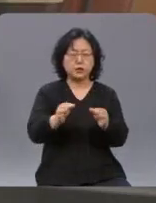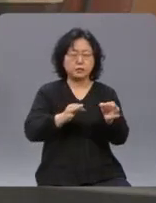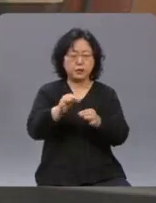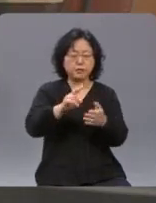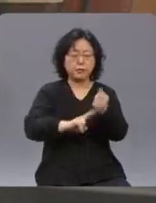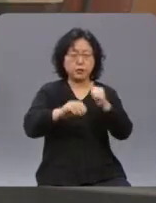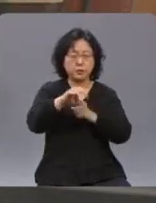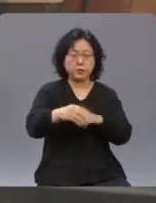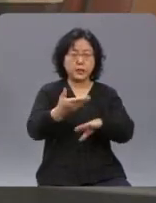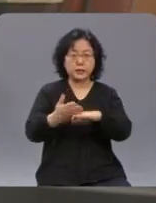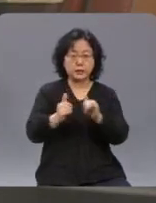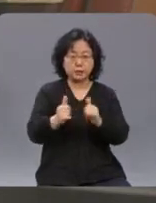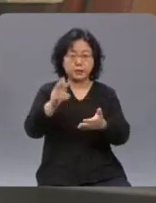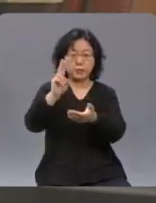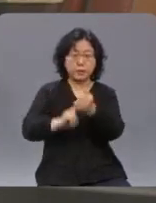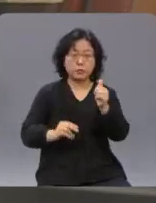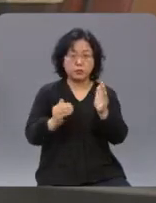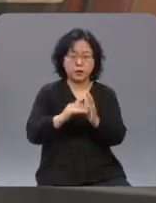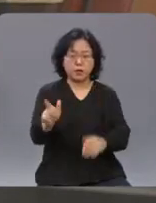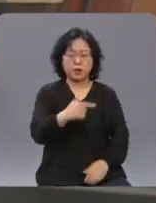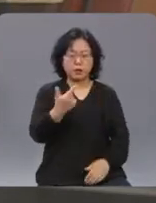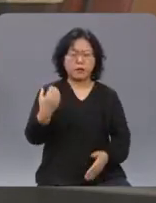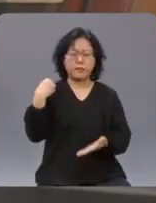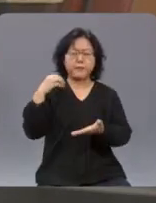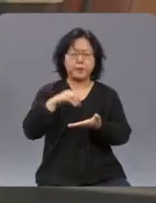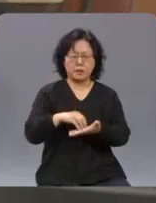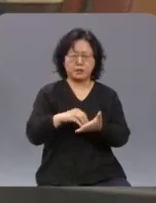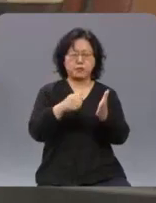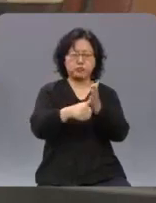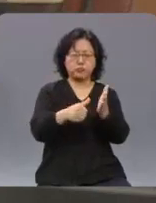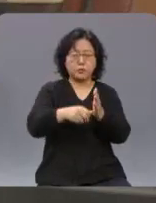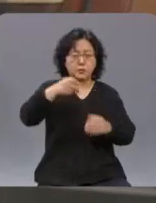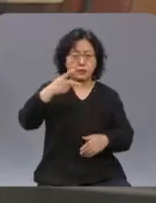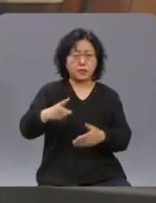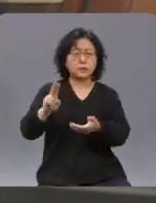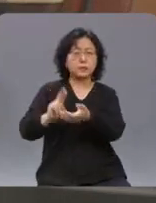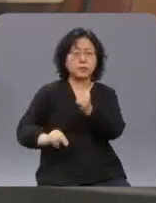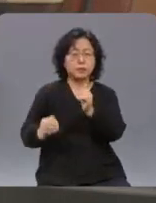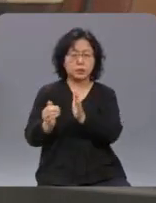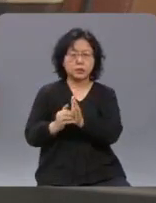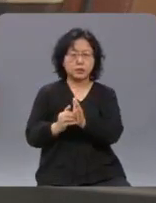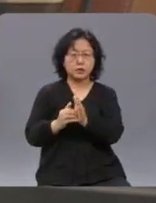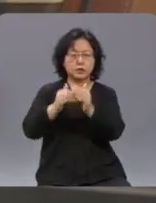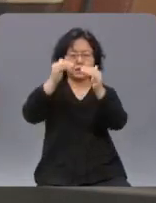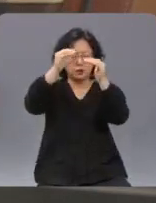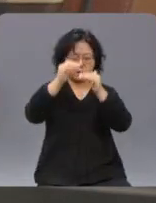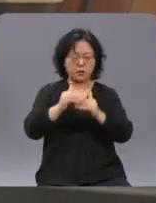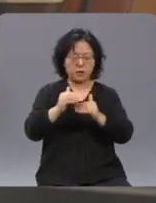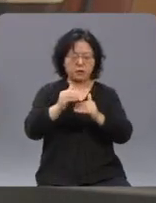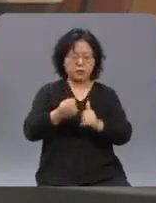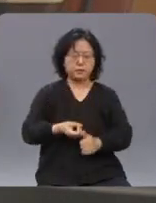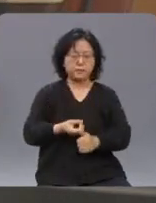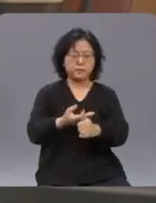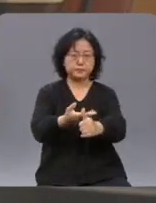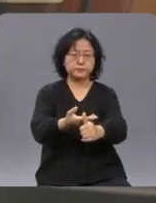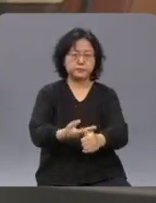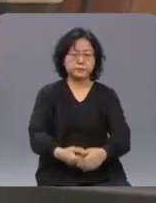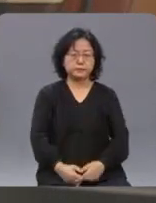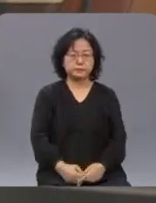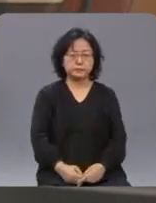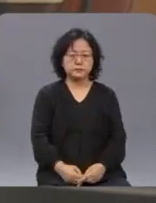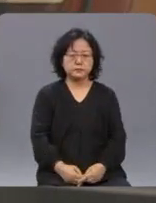측이 다른 사람에게 팔았다가 하루 만에 반납받은 제품을 재판매한 건데요 어떤 사연인지 김호 기자가